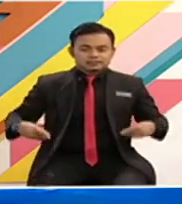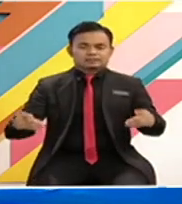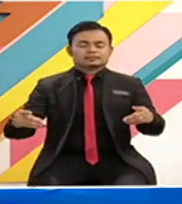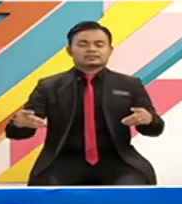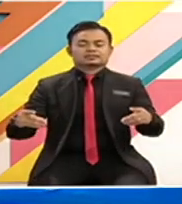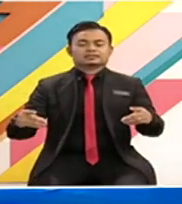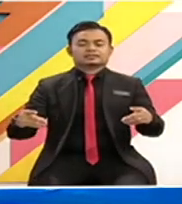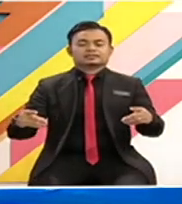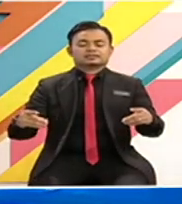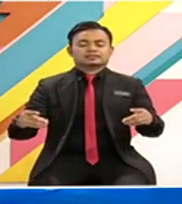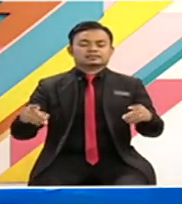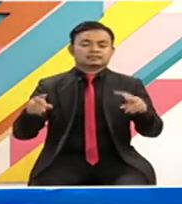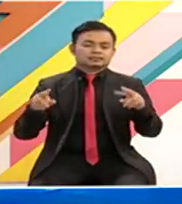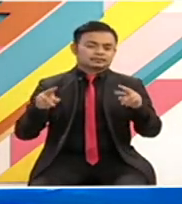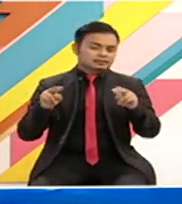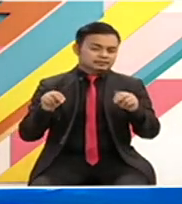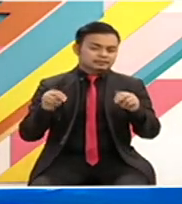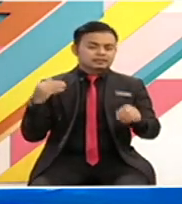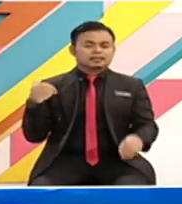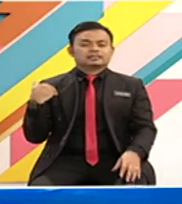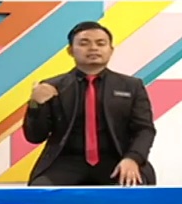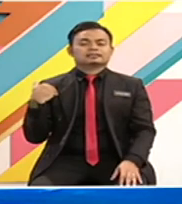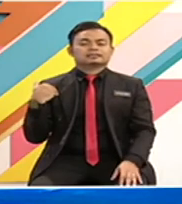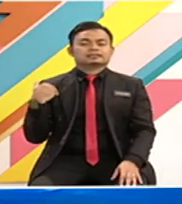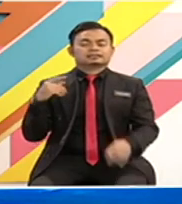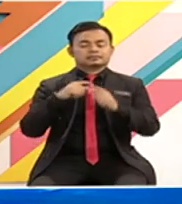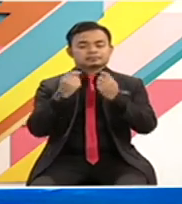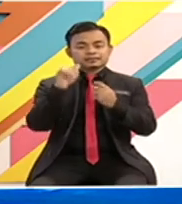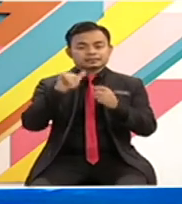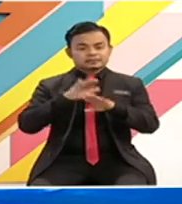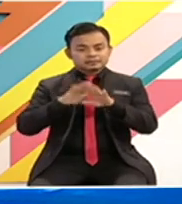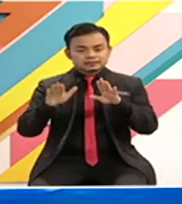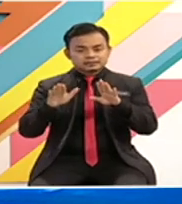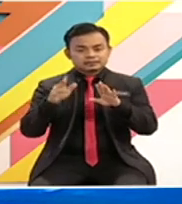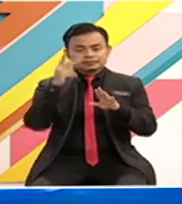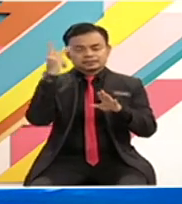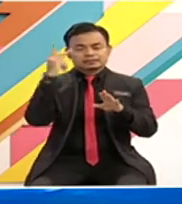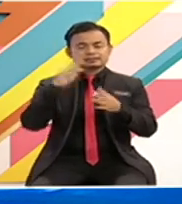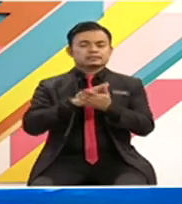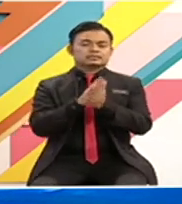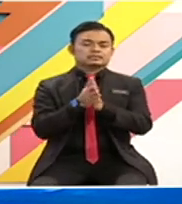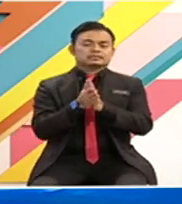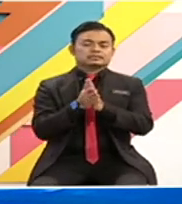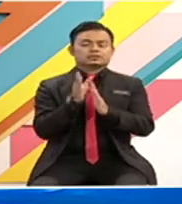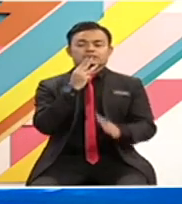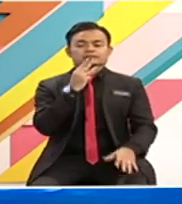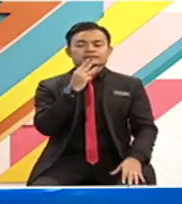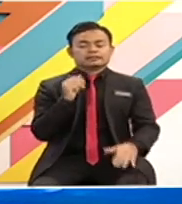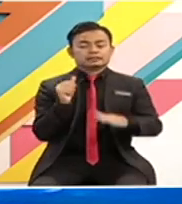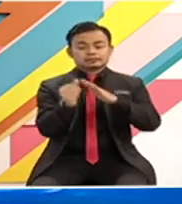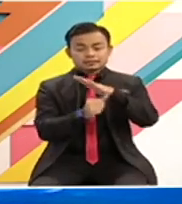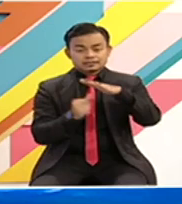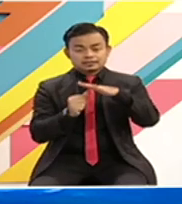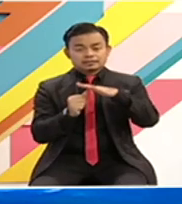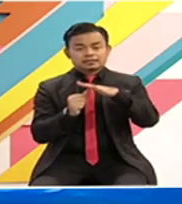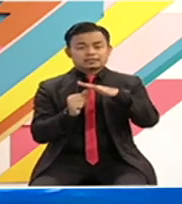diatas kain guys ini yang tak kena ini jadi ditilang menutup wanita ini telah menutup apel ini tempat yang tidak terkena dengan